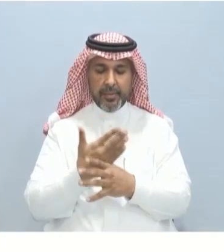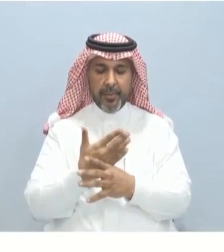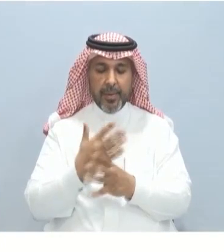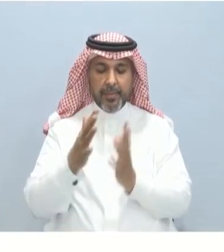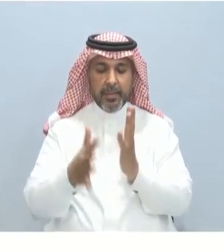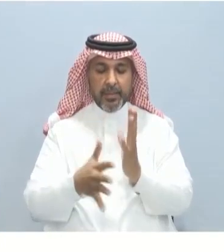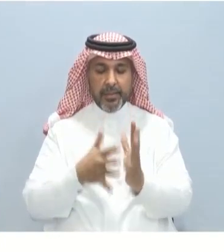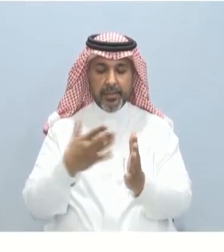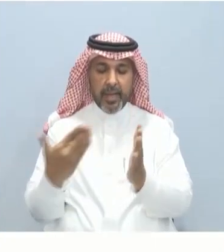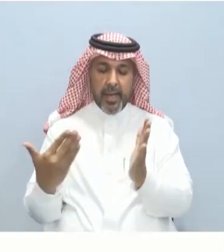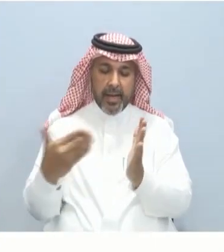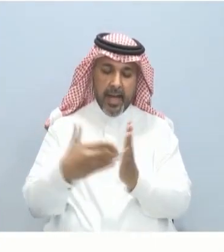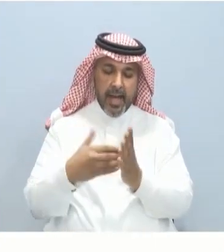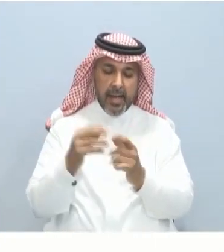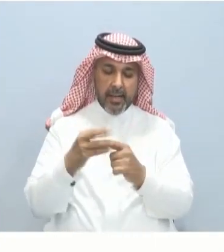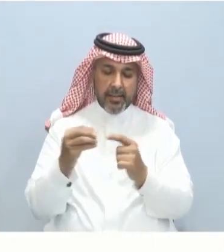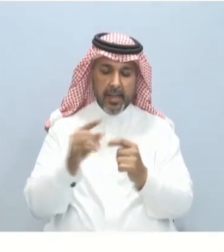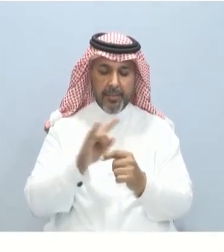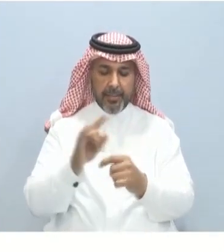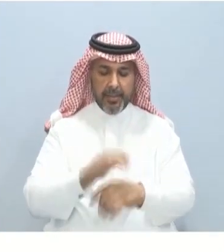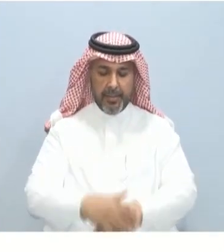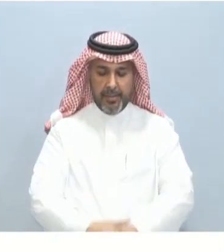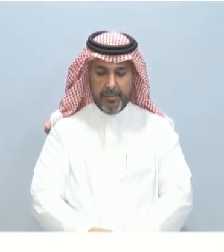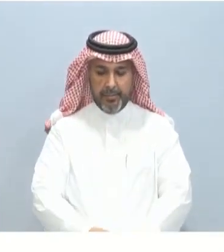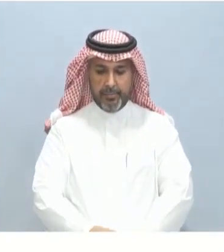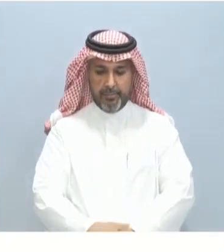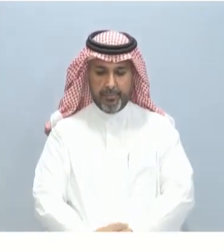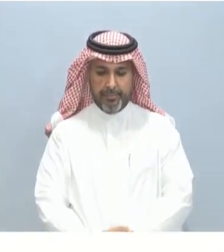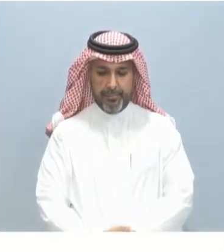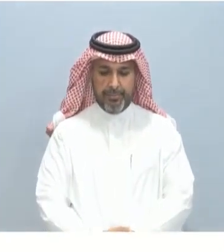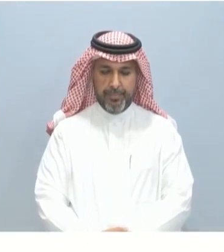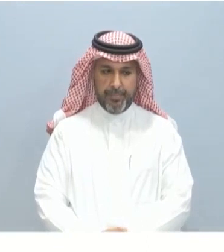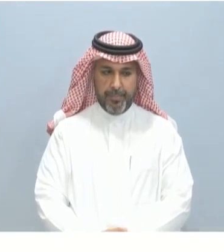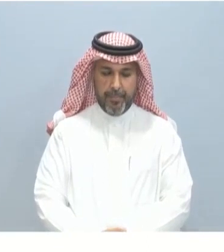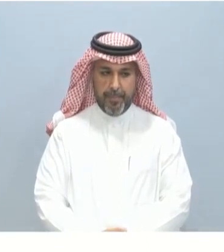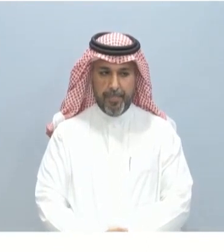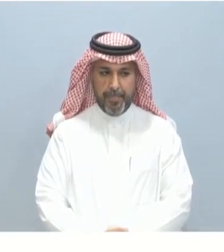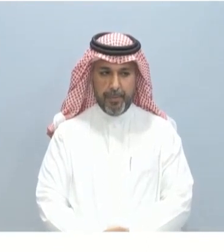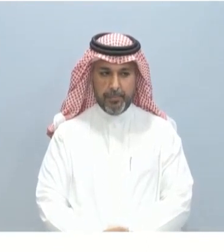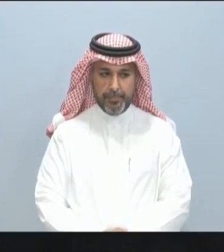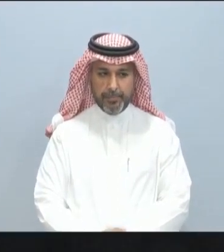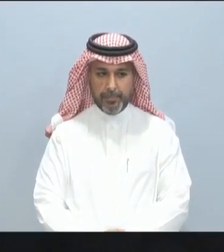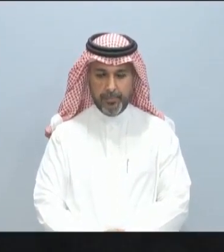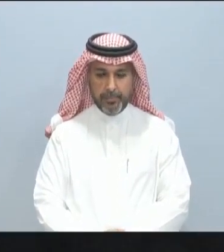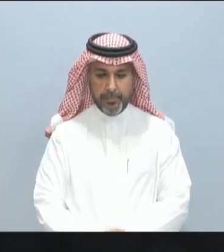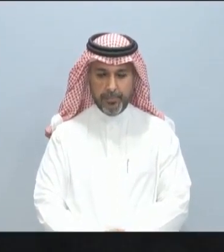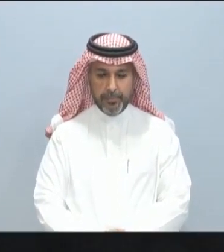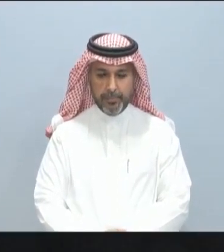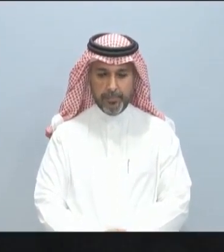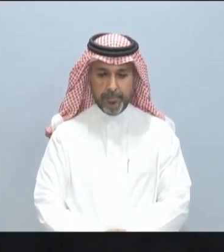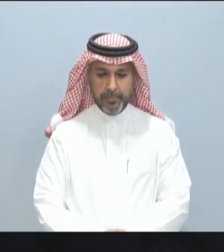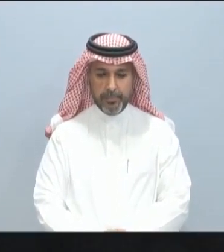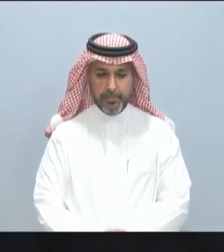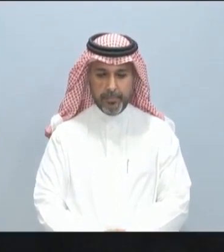يكون المربع دائما موجب اذا هنا سالب 16 لا يعتبر عدد مربع بالتالي لا نستطيع اعتبار